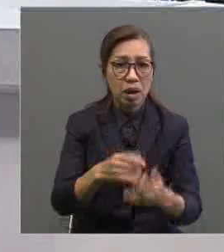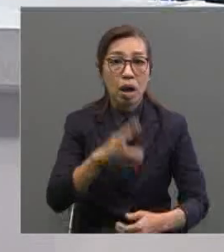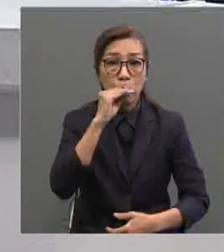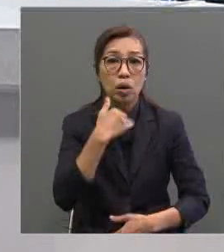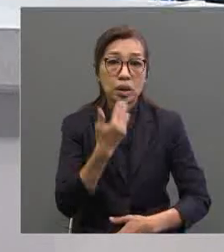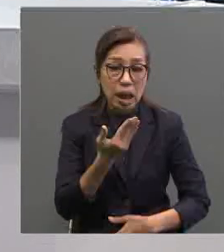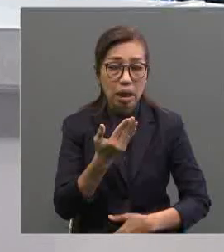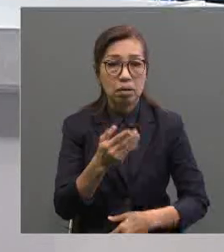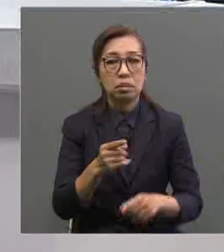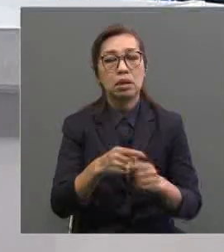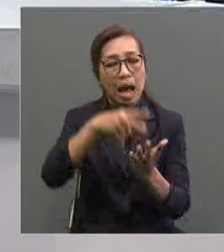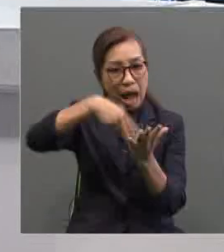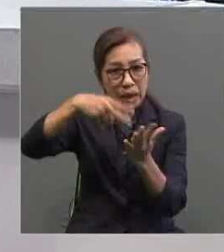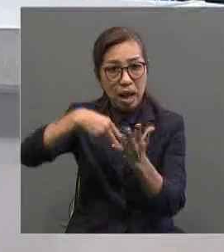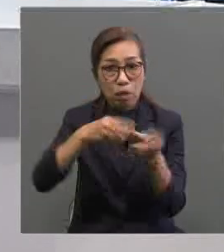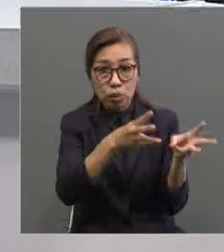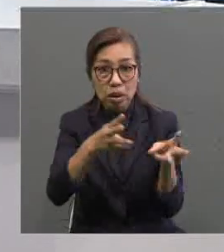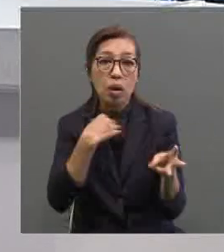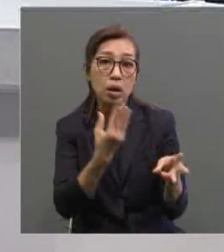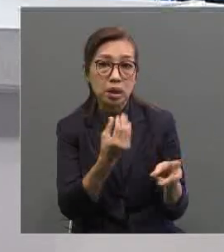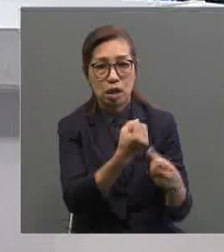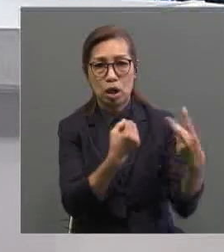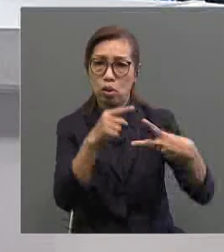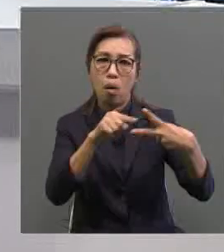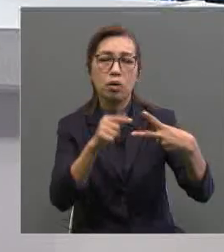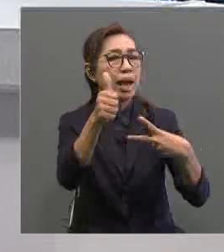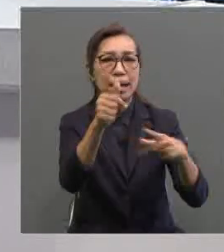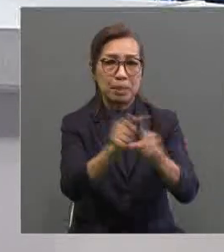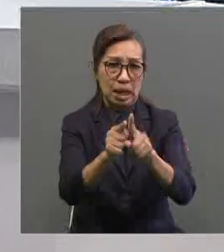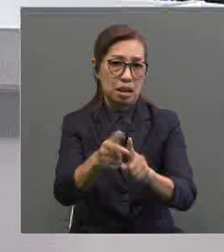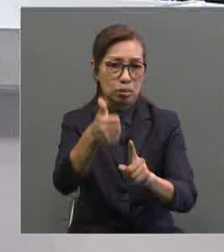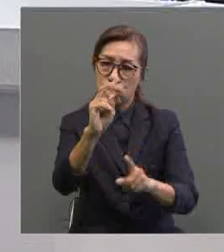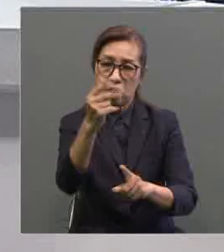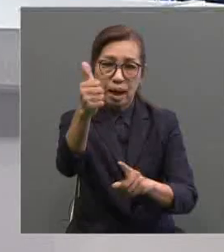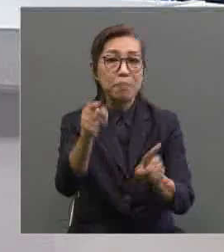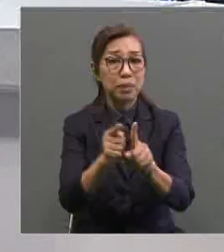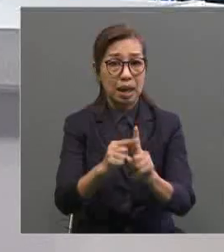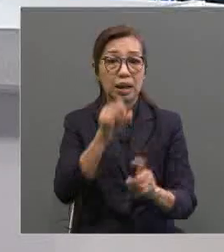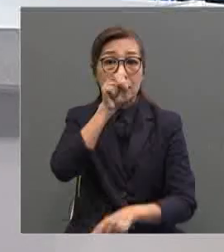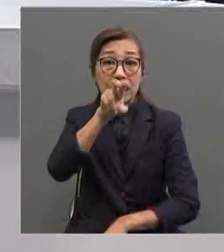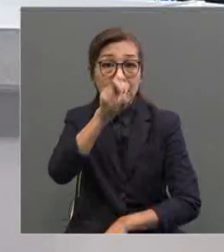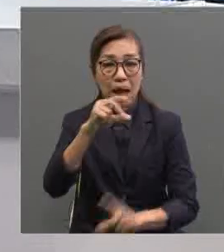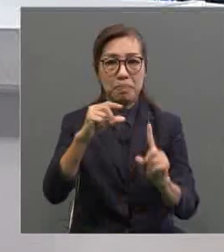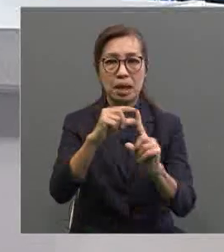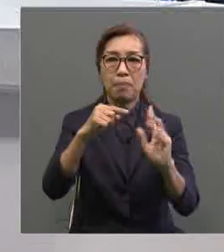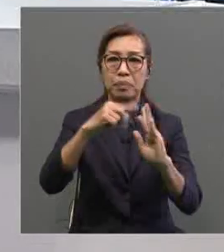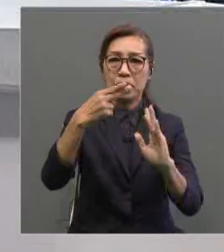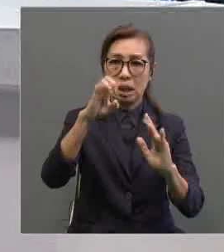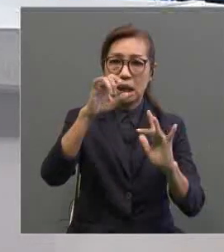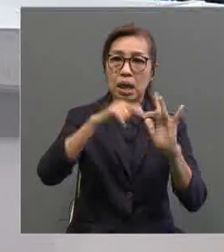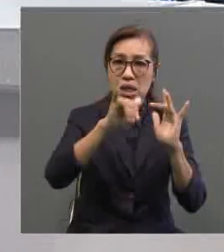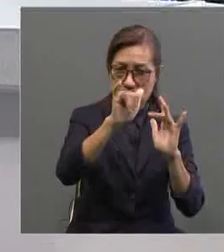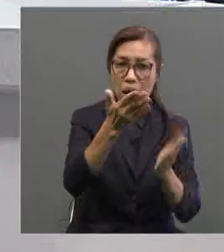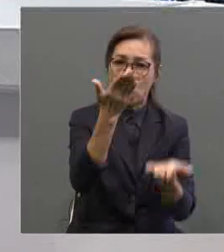ไม่ผิดแต่มันอ่านได้ 2อย่างเพราะฉะนั้นอันนี้ก็เหมือนกันถ้าเป็นรากศัพท์ของตัวเงินตัวทองจริงๆก็คือมาจากนั่นเองแล้วก็มี